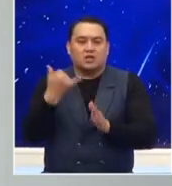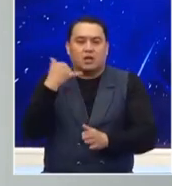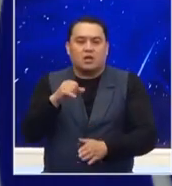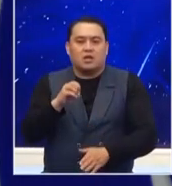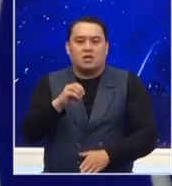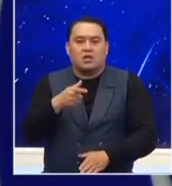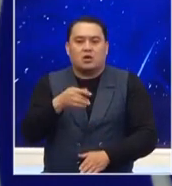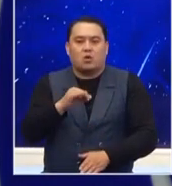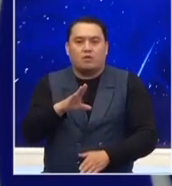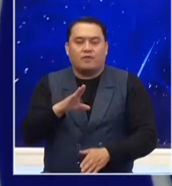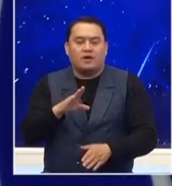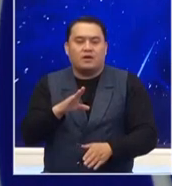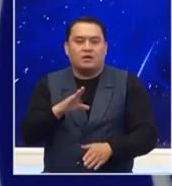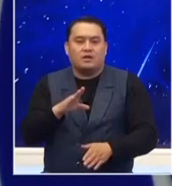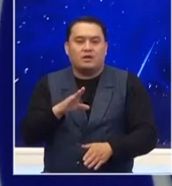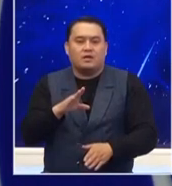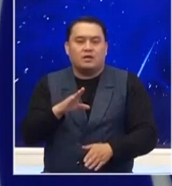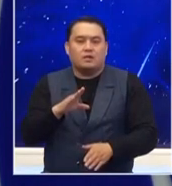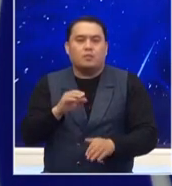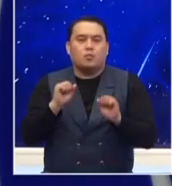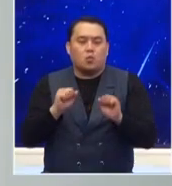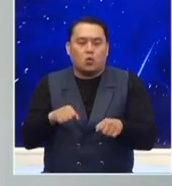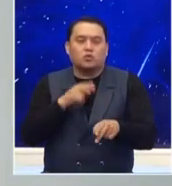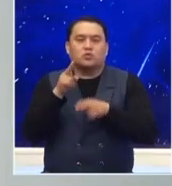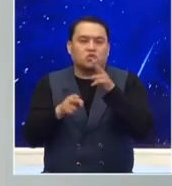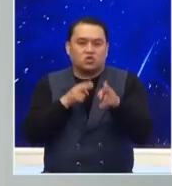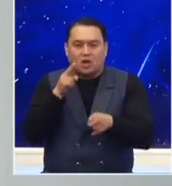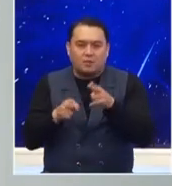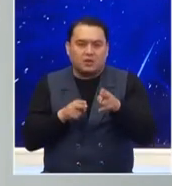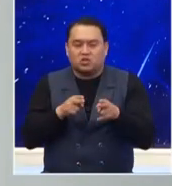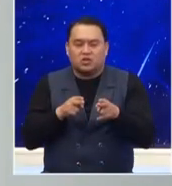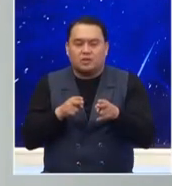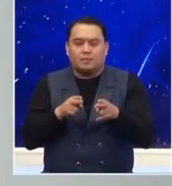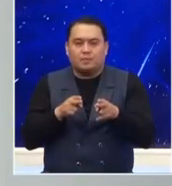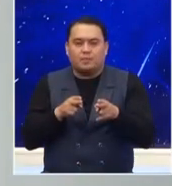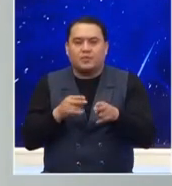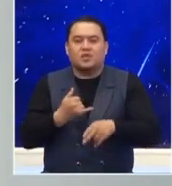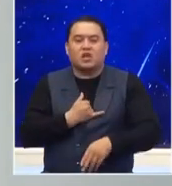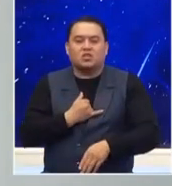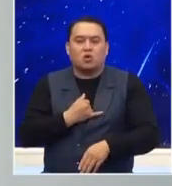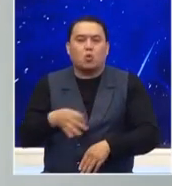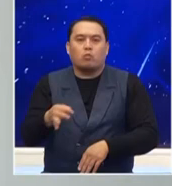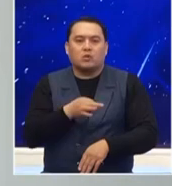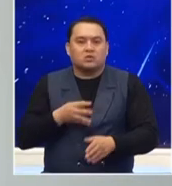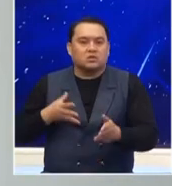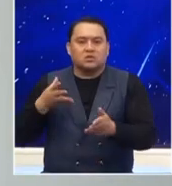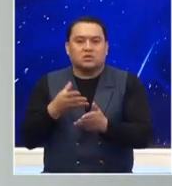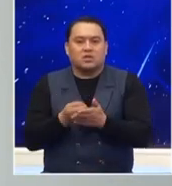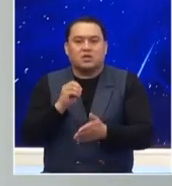предложению Кулдау 247. Если граждане нашей, то есть области, оплатили